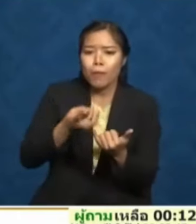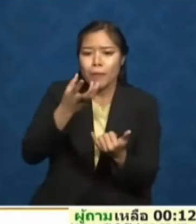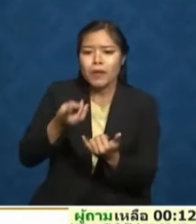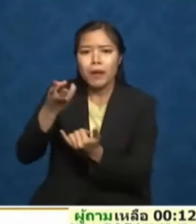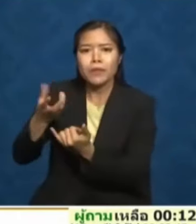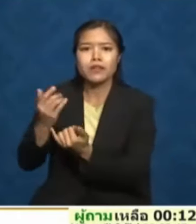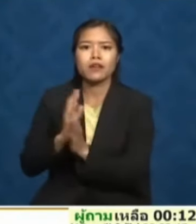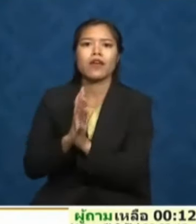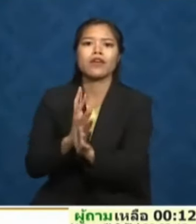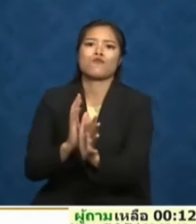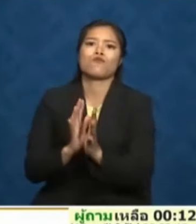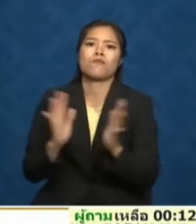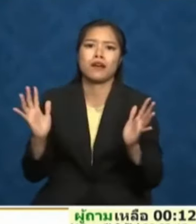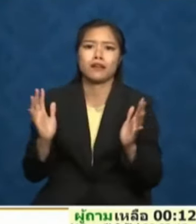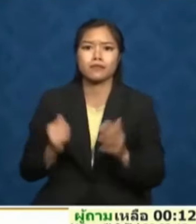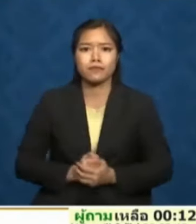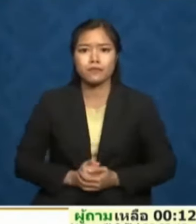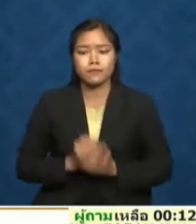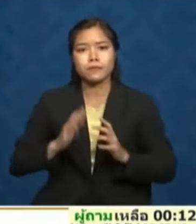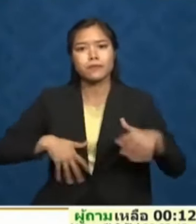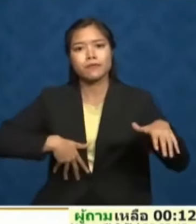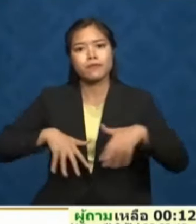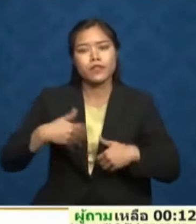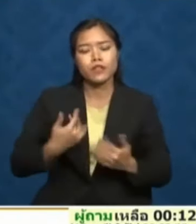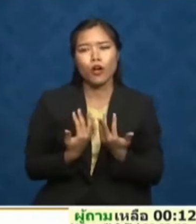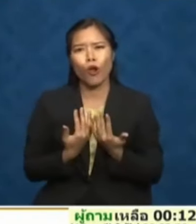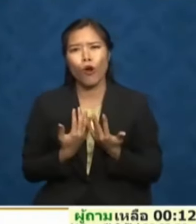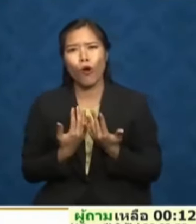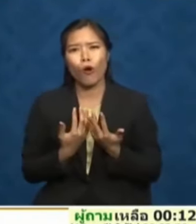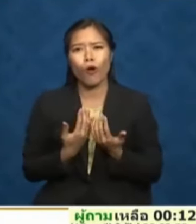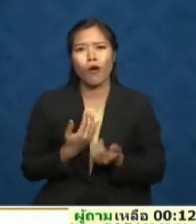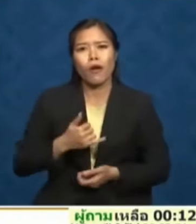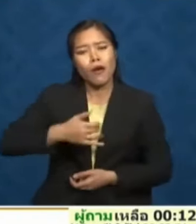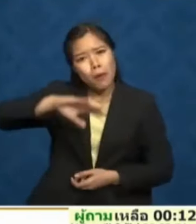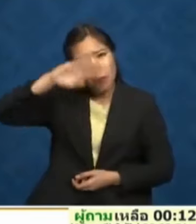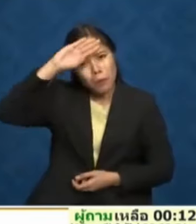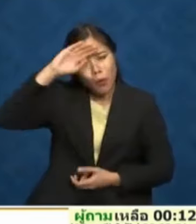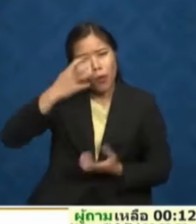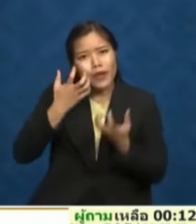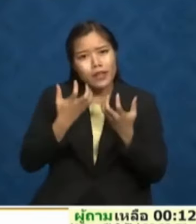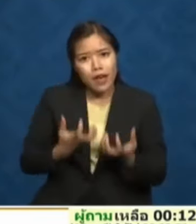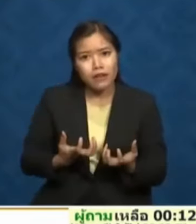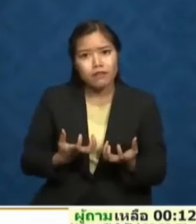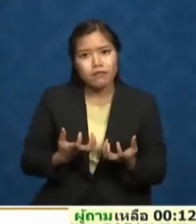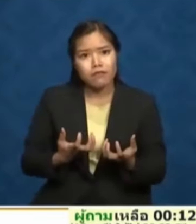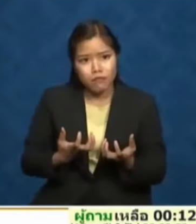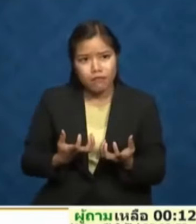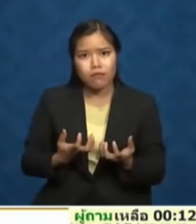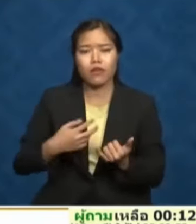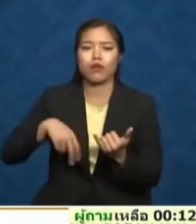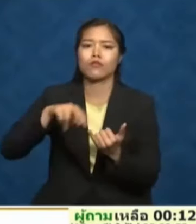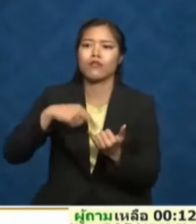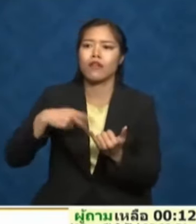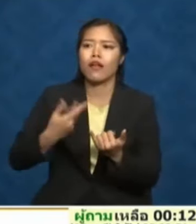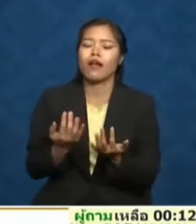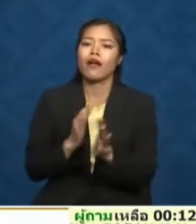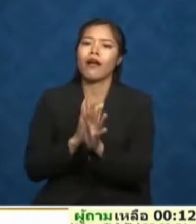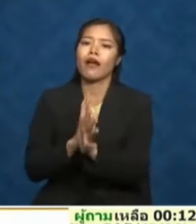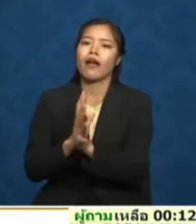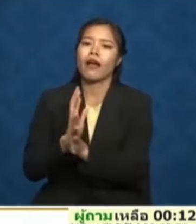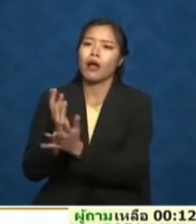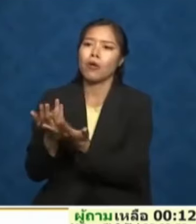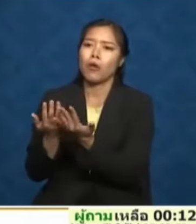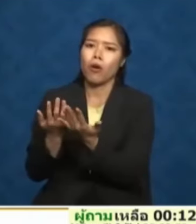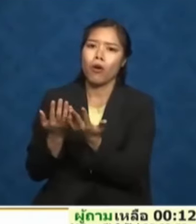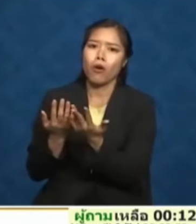รอคอยหมอก็ต้องประสบปัญหารอคอยมากขึ้นบางท่านเจ็บป่วยร้ายแรงก็จะต้องรักษาเนิ่นๆเนี่ยก็ไม่ได้รับการรักษา